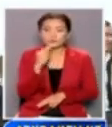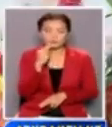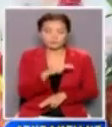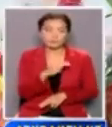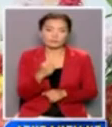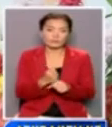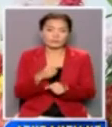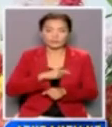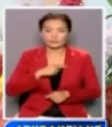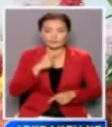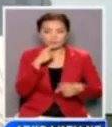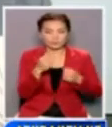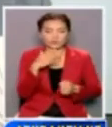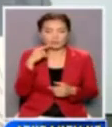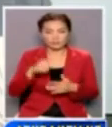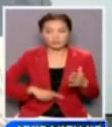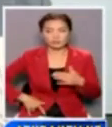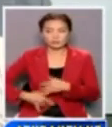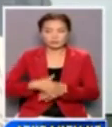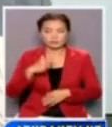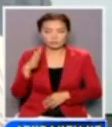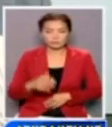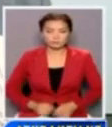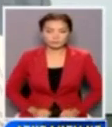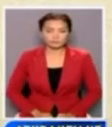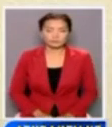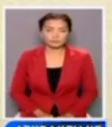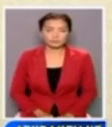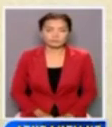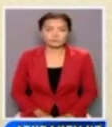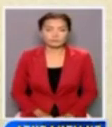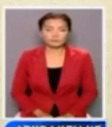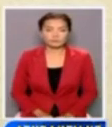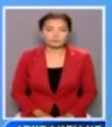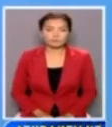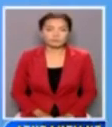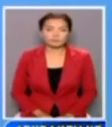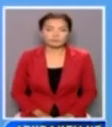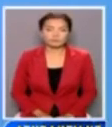механизму укрепляются доверие народа к ведущие партии нур исламу major'a вашего гадство телеканал атырау